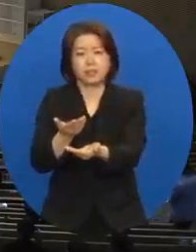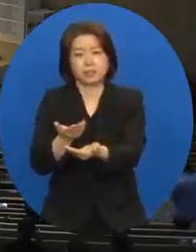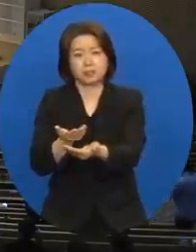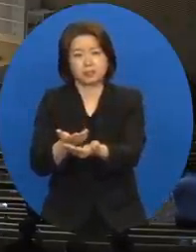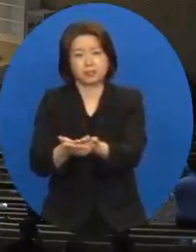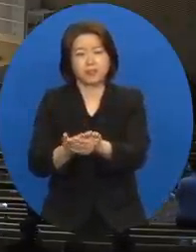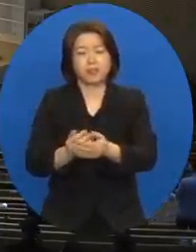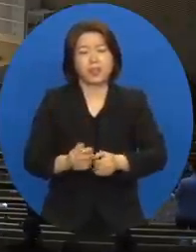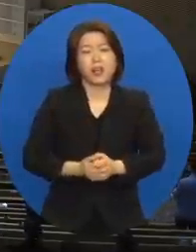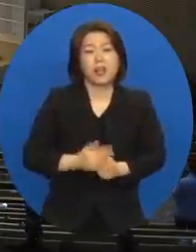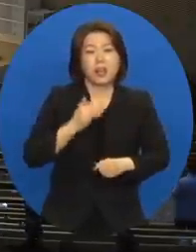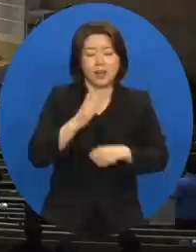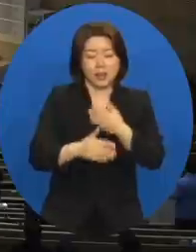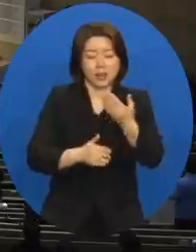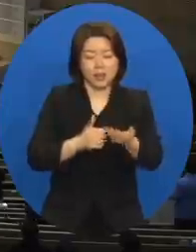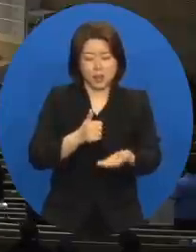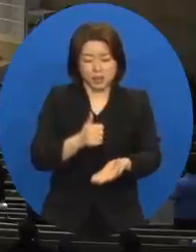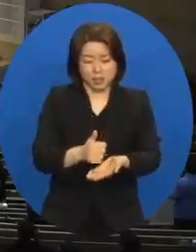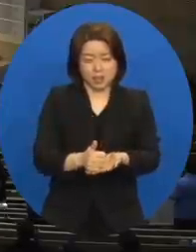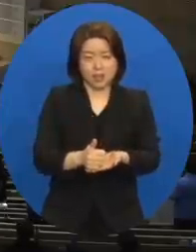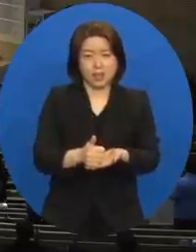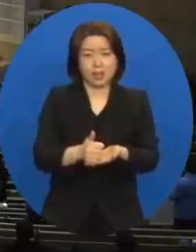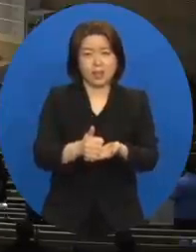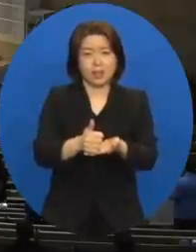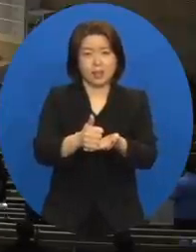wall 아